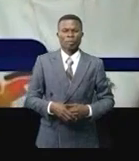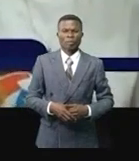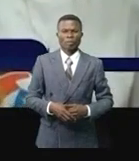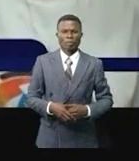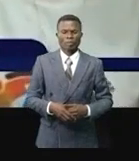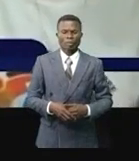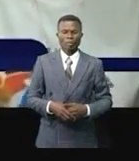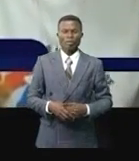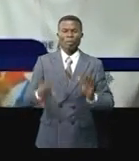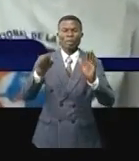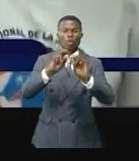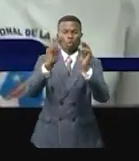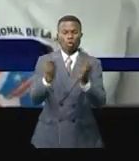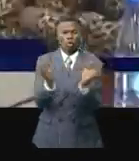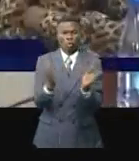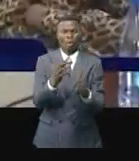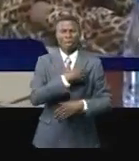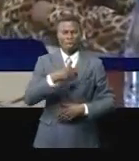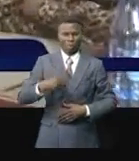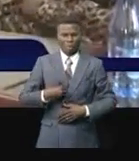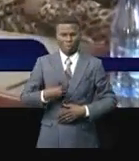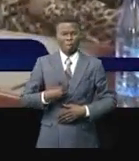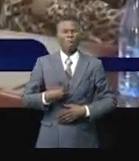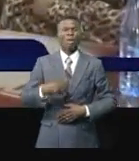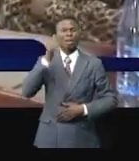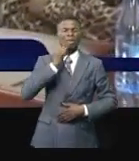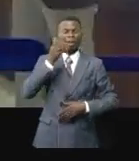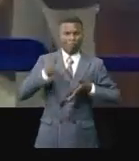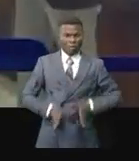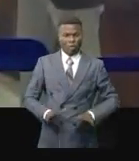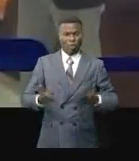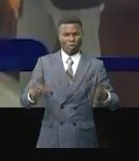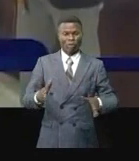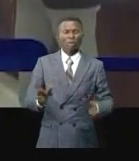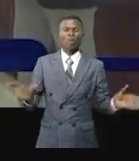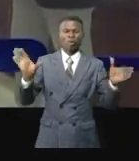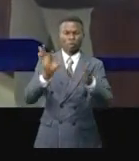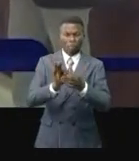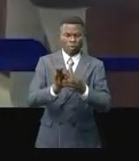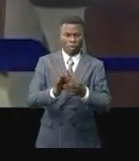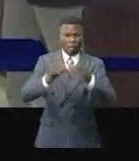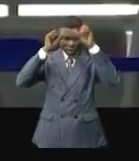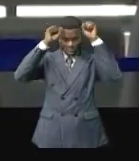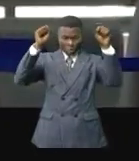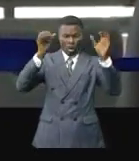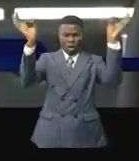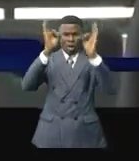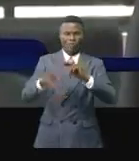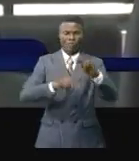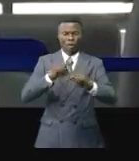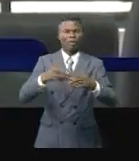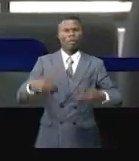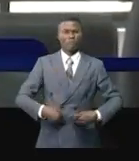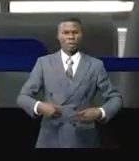Un échantillon de femmes éphémères de 24 communes se vit honoré par Patrick Katengo, président du Forum national de la